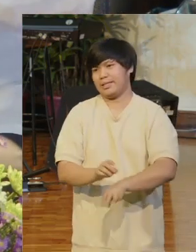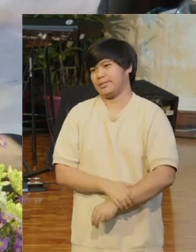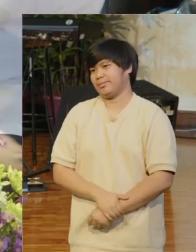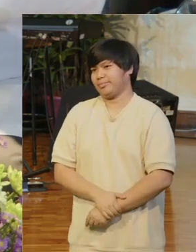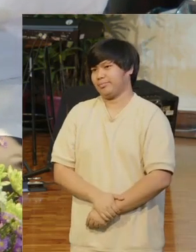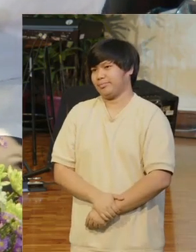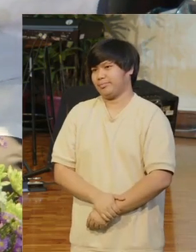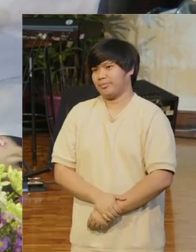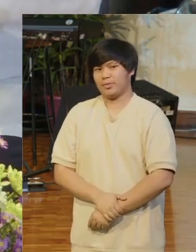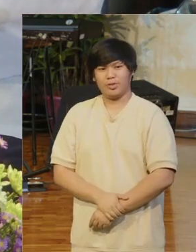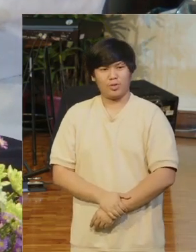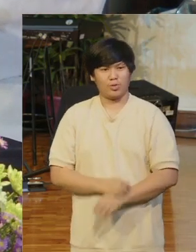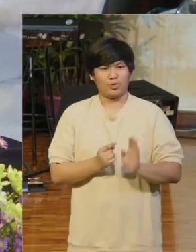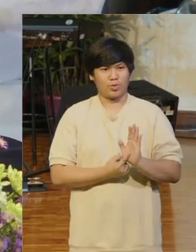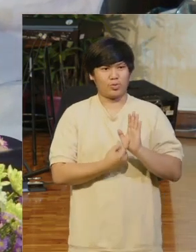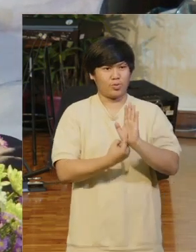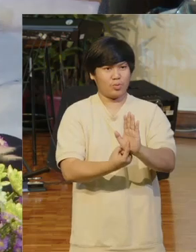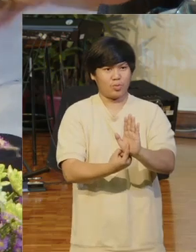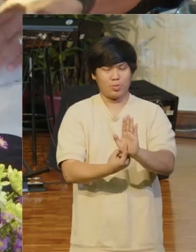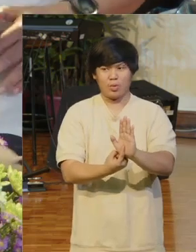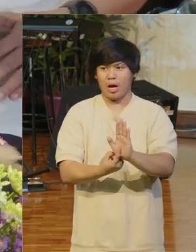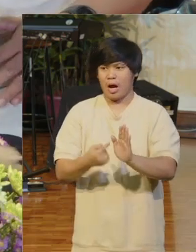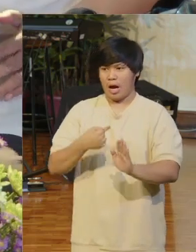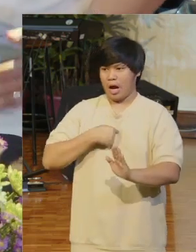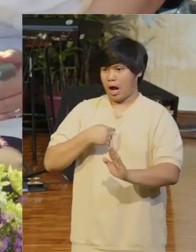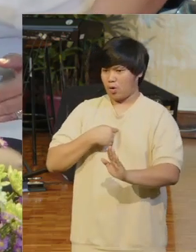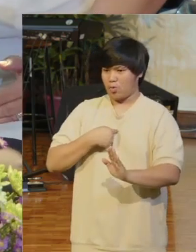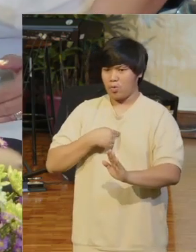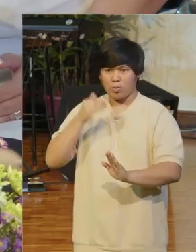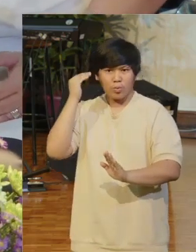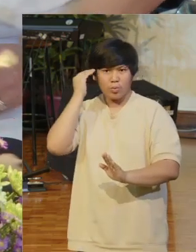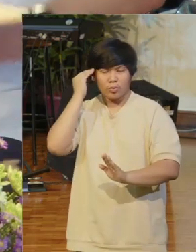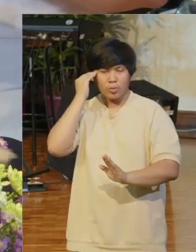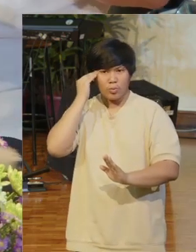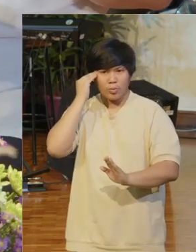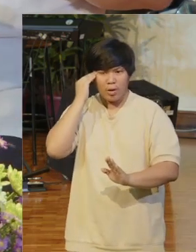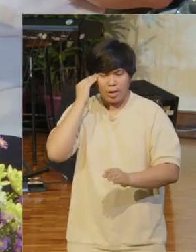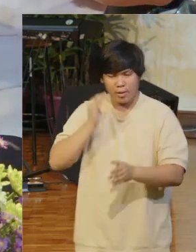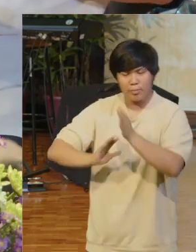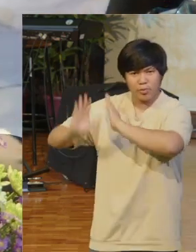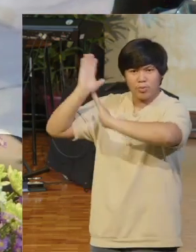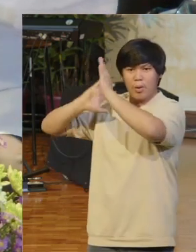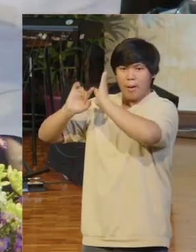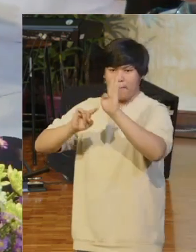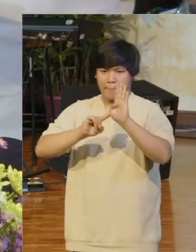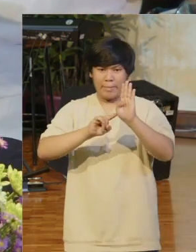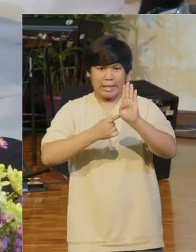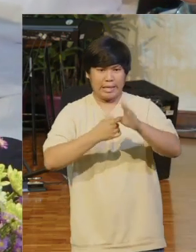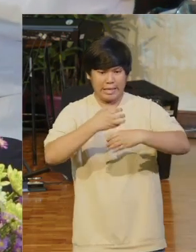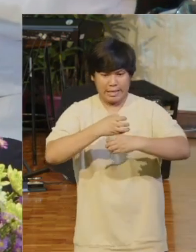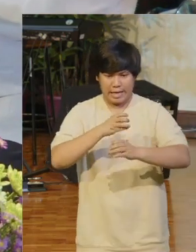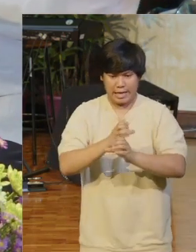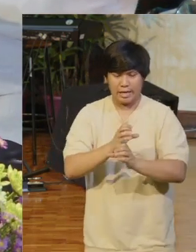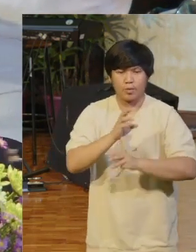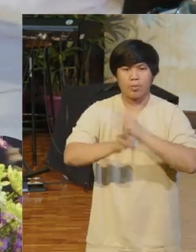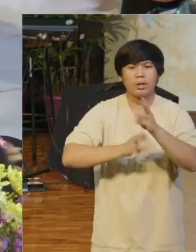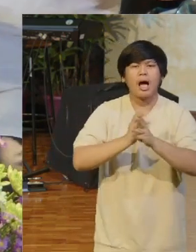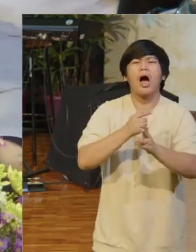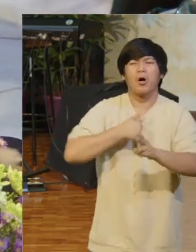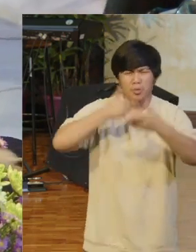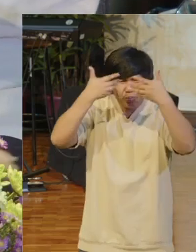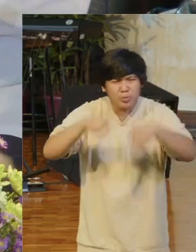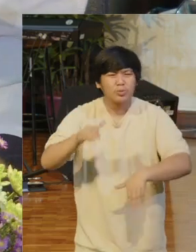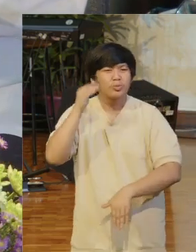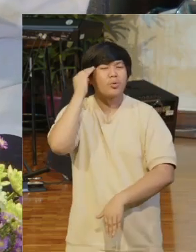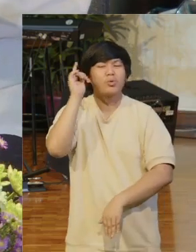niyo yung breath na yun? From the declaring the end, kailan niya dineclare? Mula sa umpisa. Sa umpisa pa lang, alam na